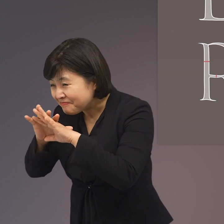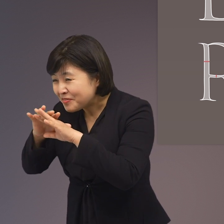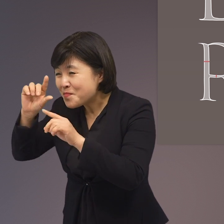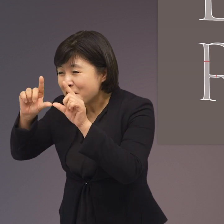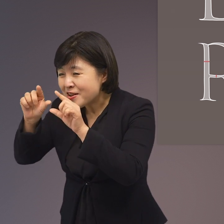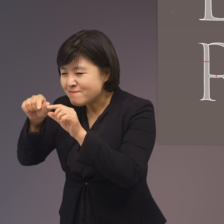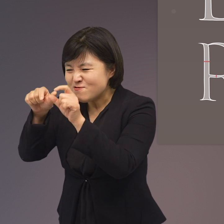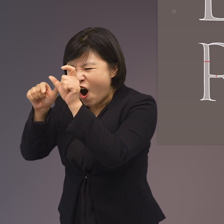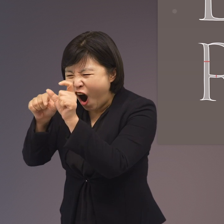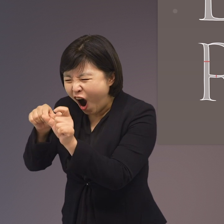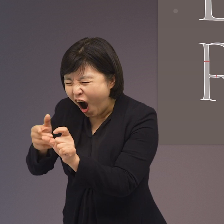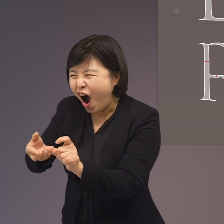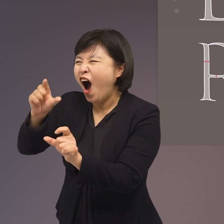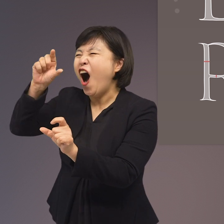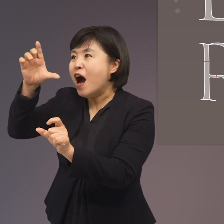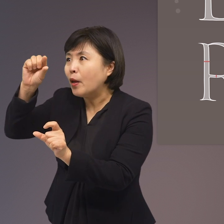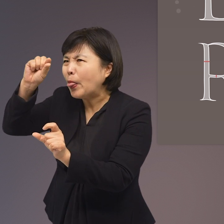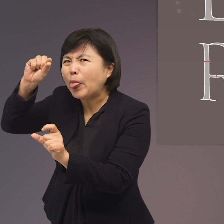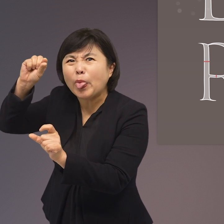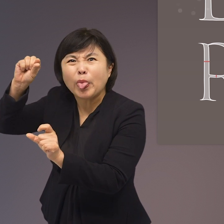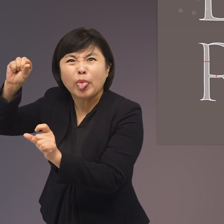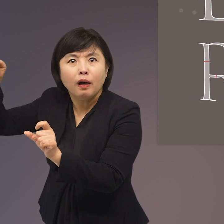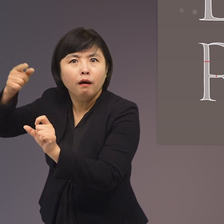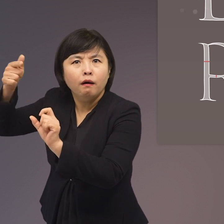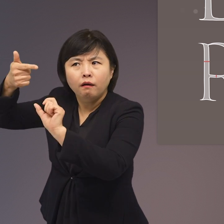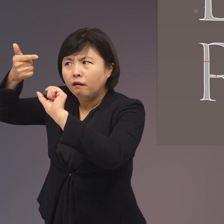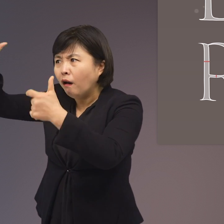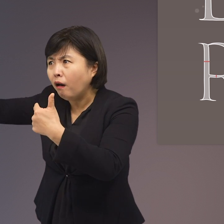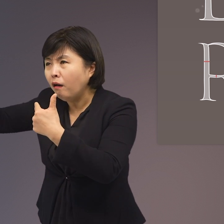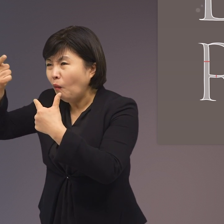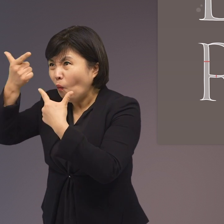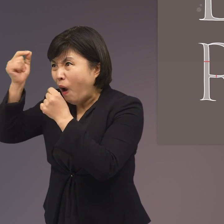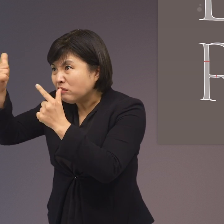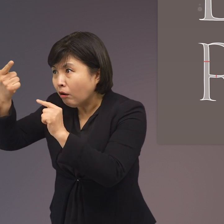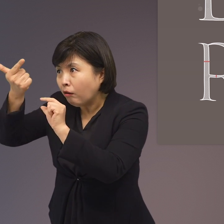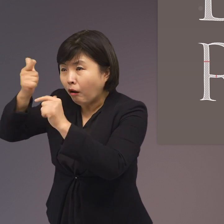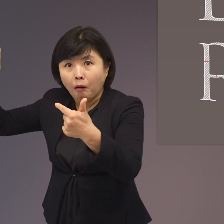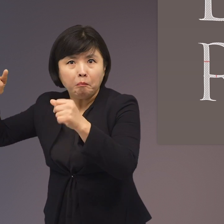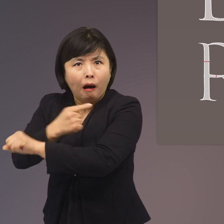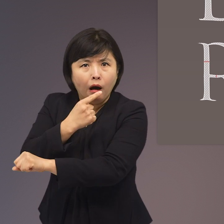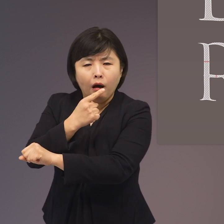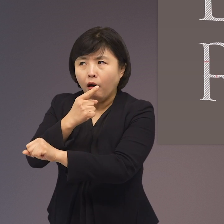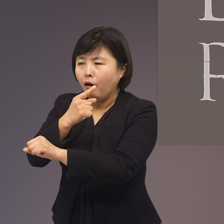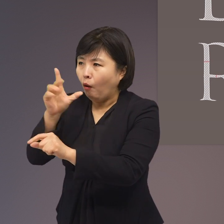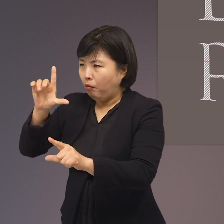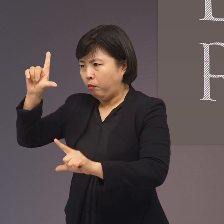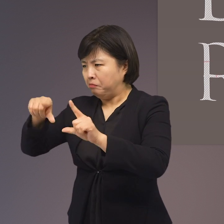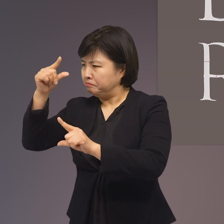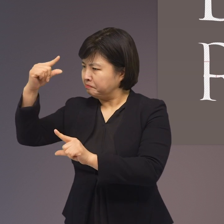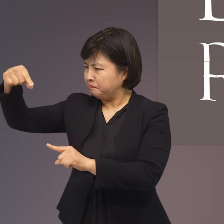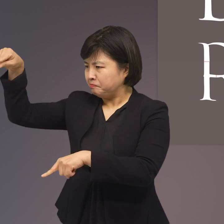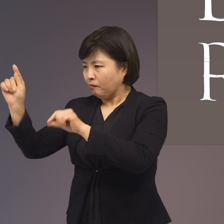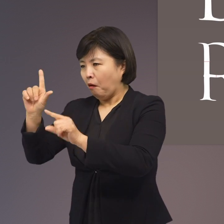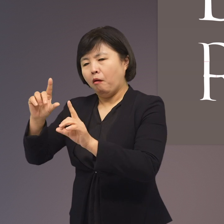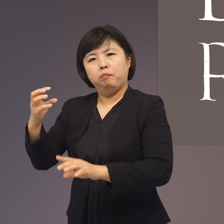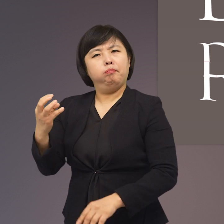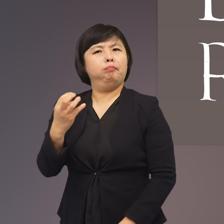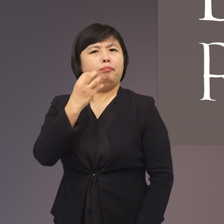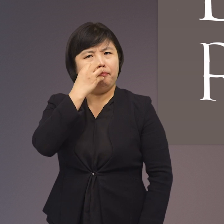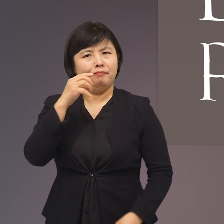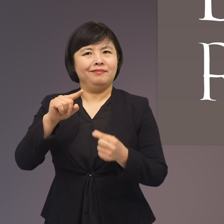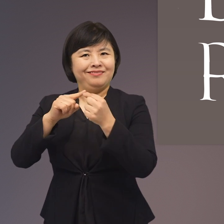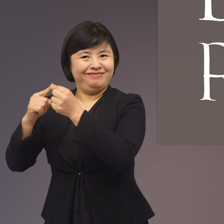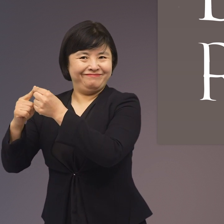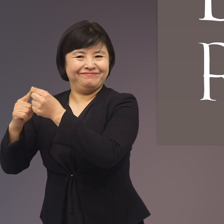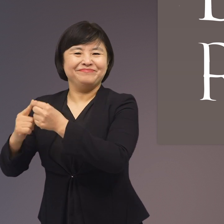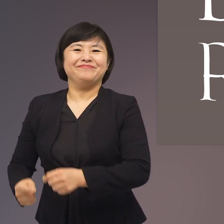굵기는 굵은 세로획과 가는 가로획이 1대1을 벗어나서 황금 비례에 가까운 아름다운 조화를